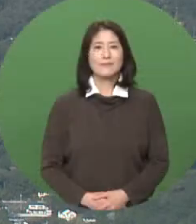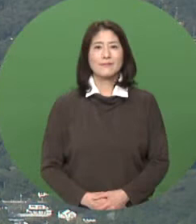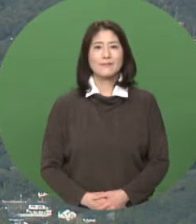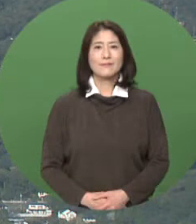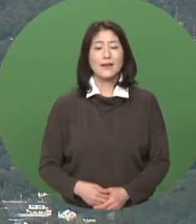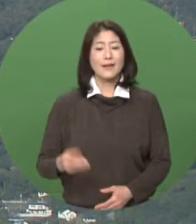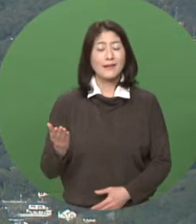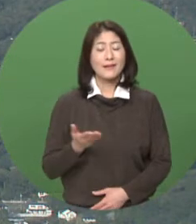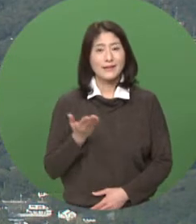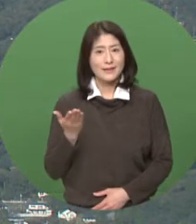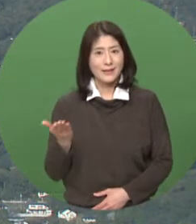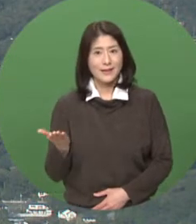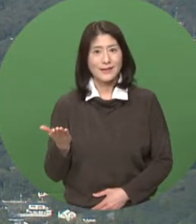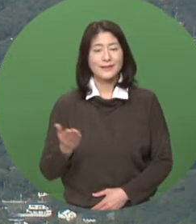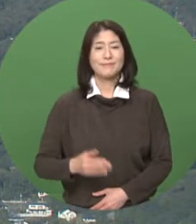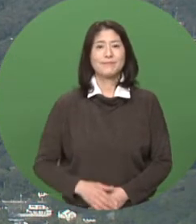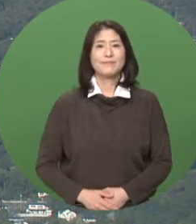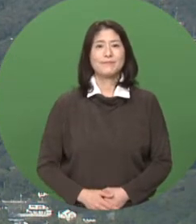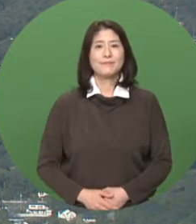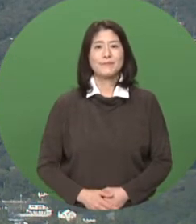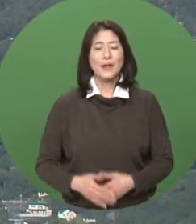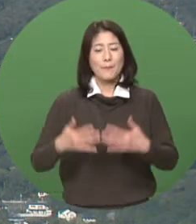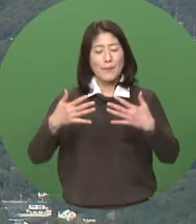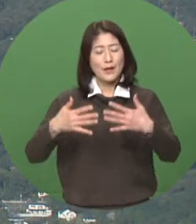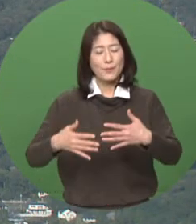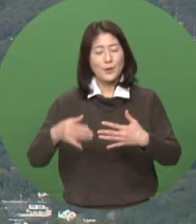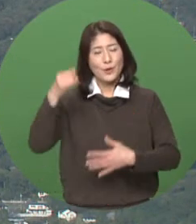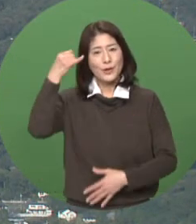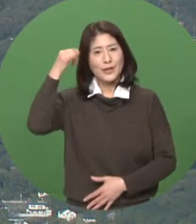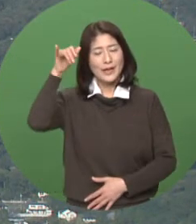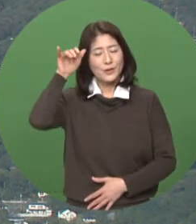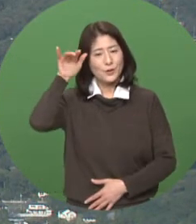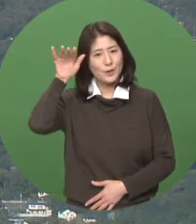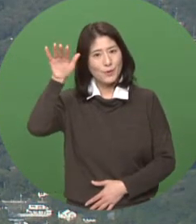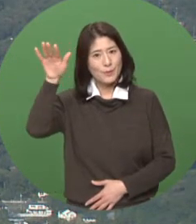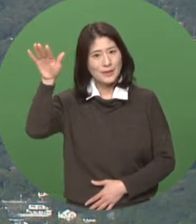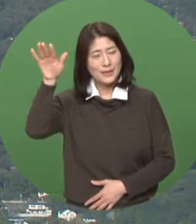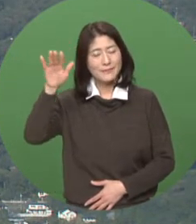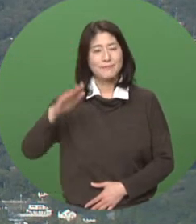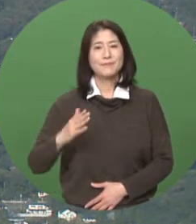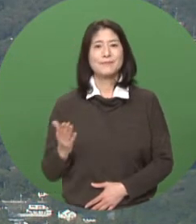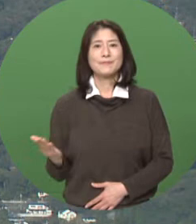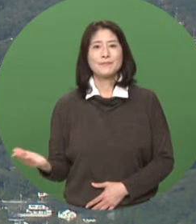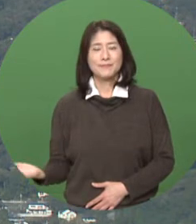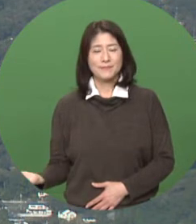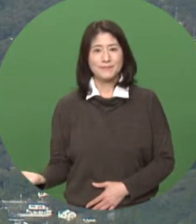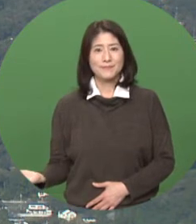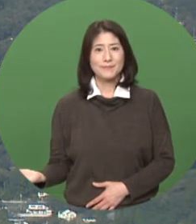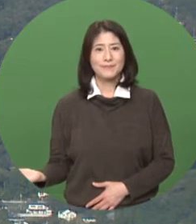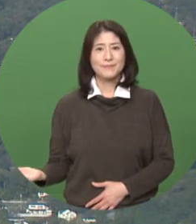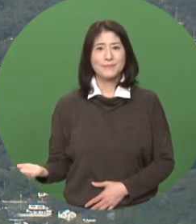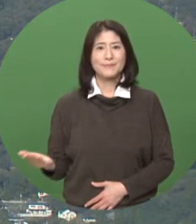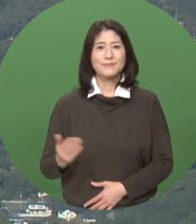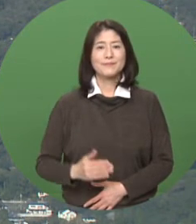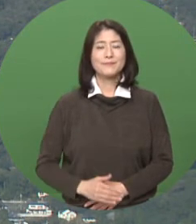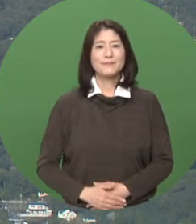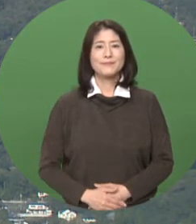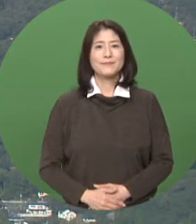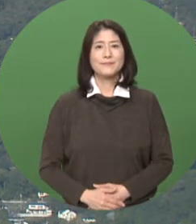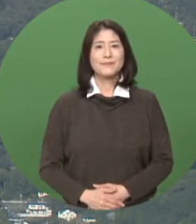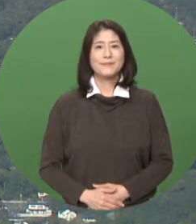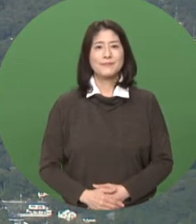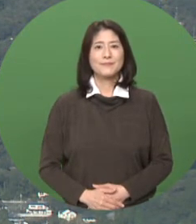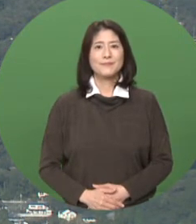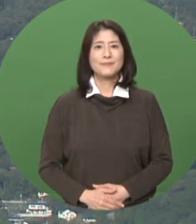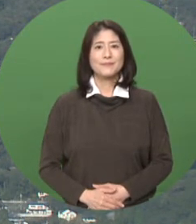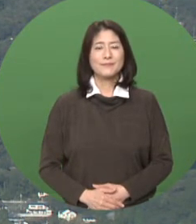いかがでしたか？番組へのご意見、ご希望がございましたら、生駒市秘書広報校長